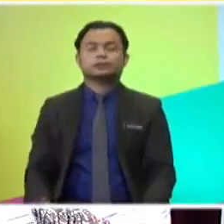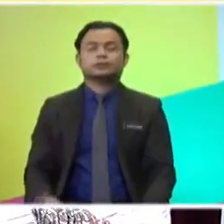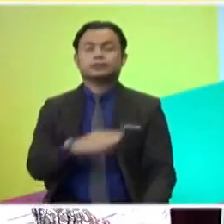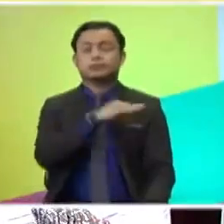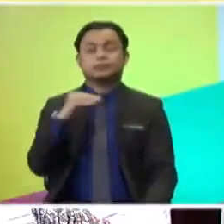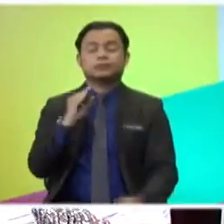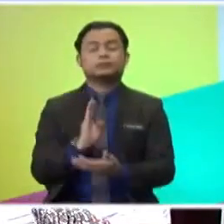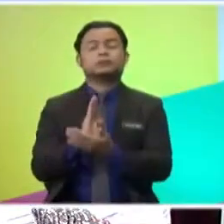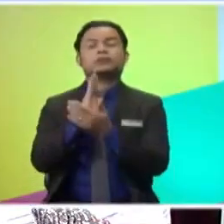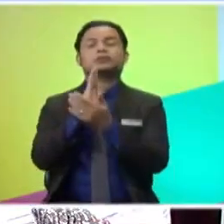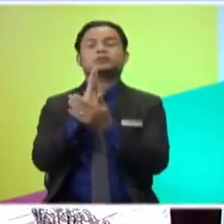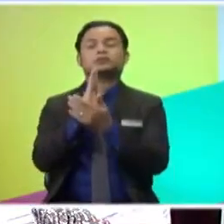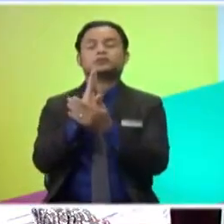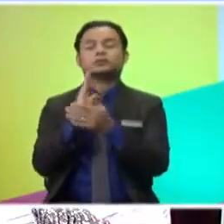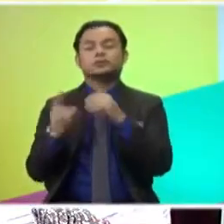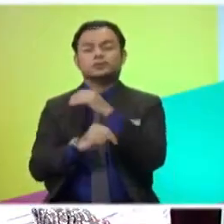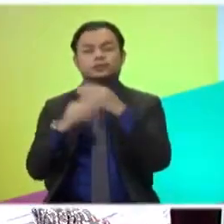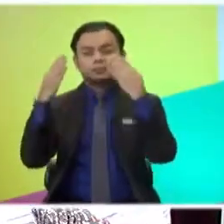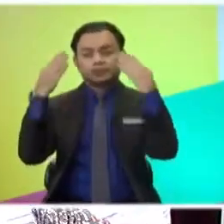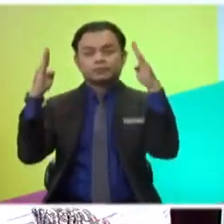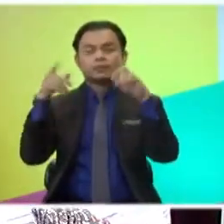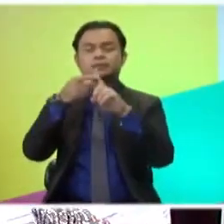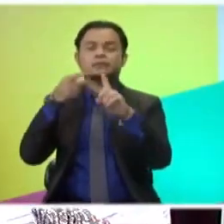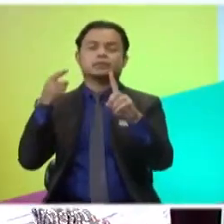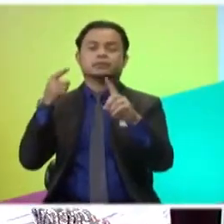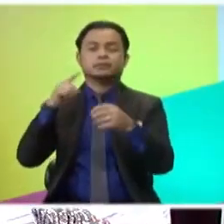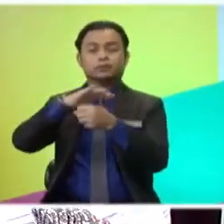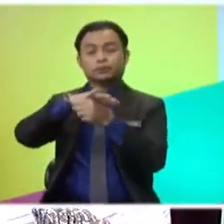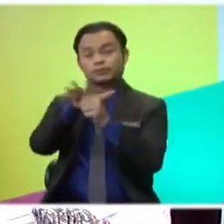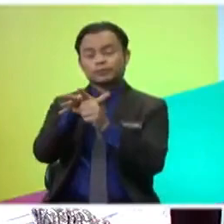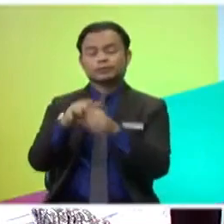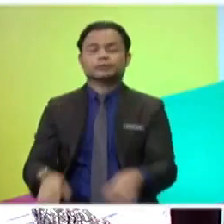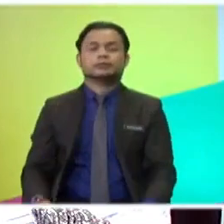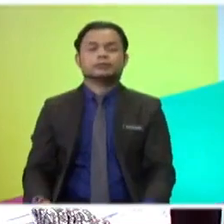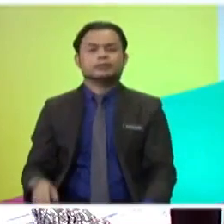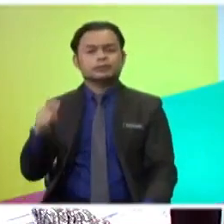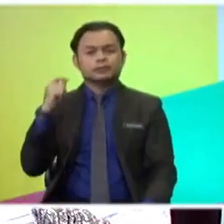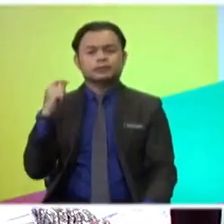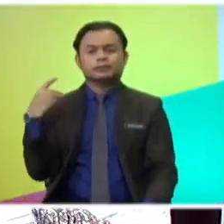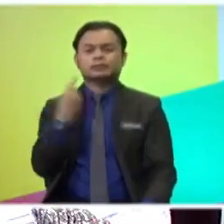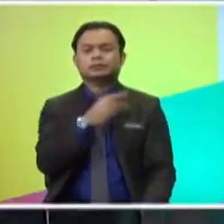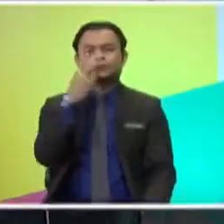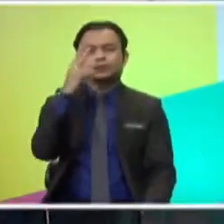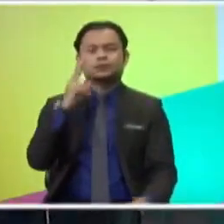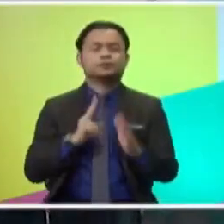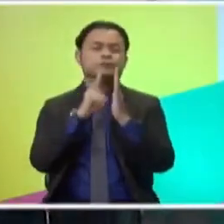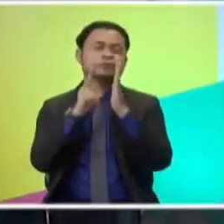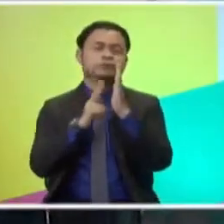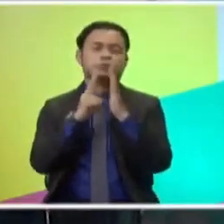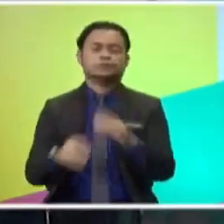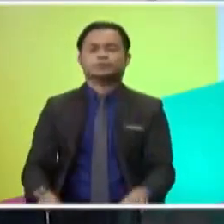daripada COVID-19. Jadi Cikgu, sebentar tadi kita telah pun menyaksikan sedikit sedutan video. Yuyu tertanya-tanya